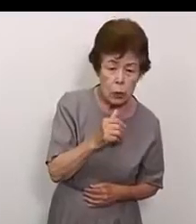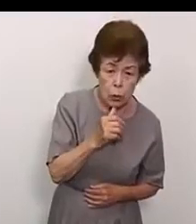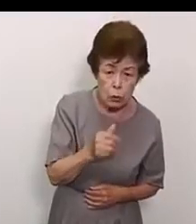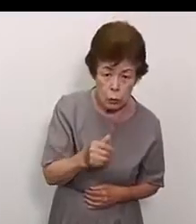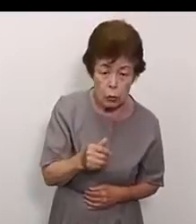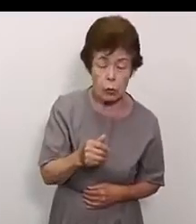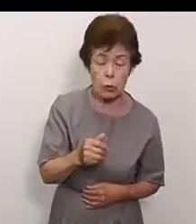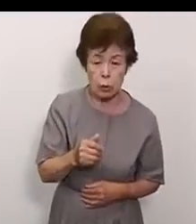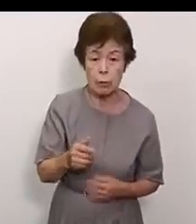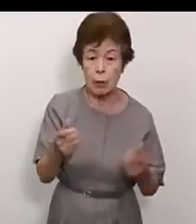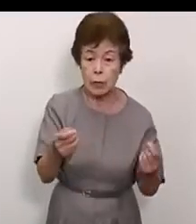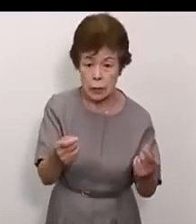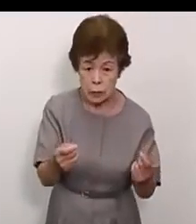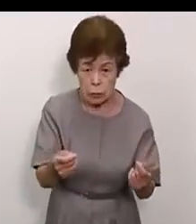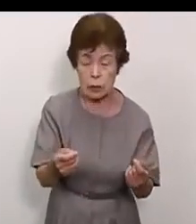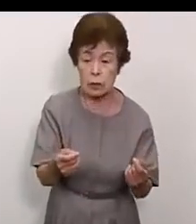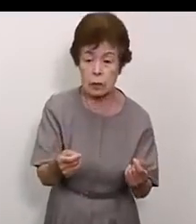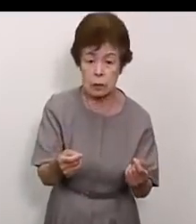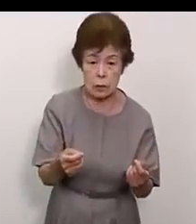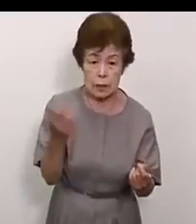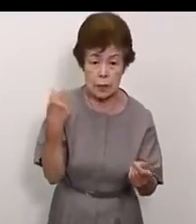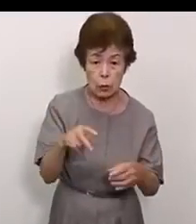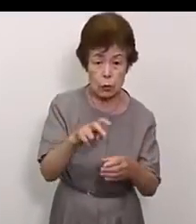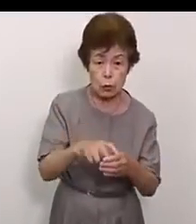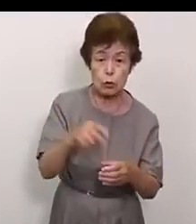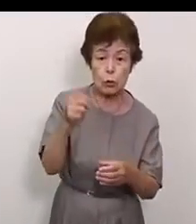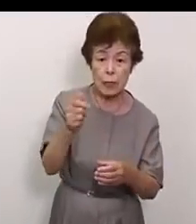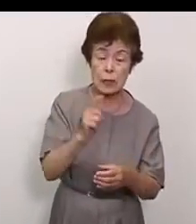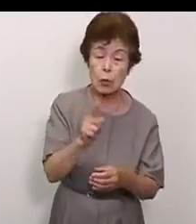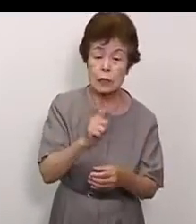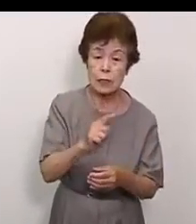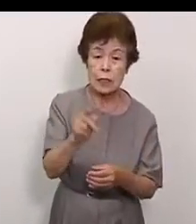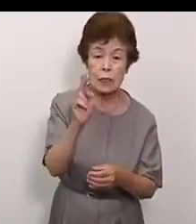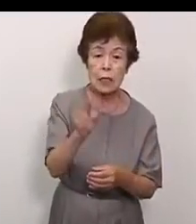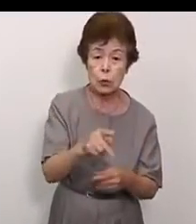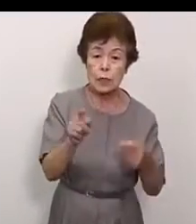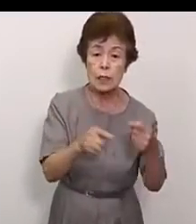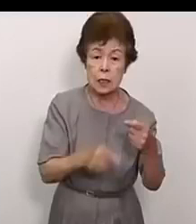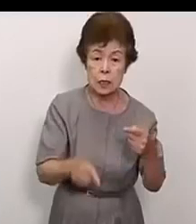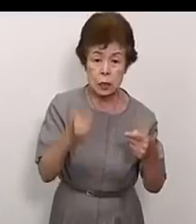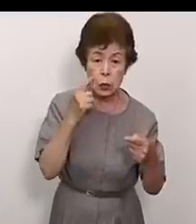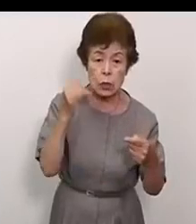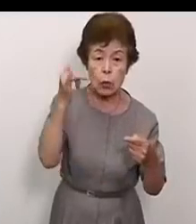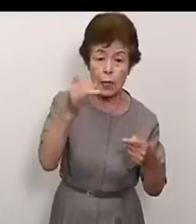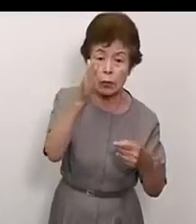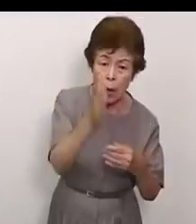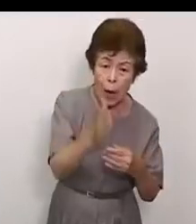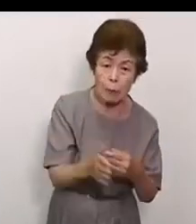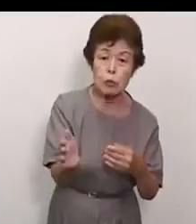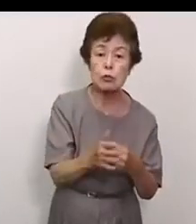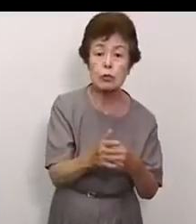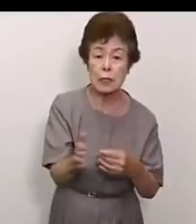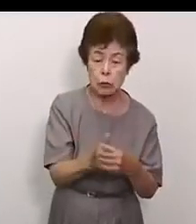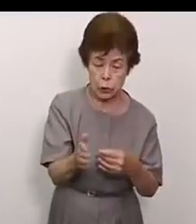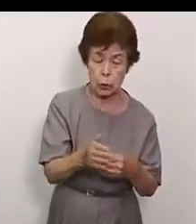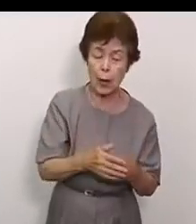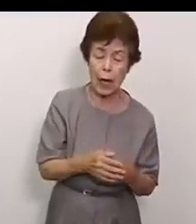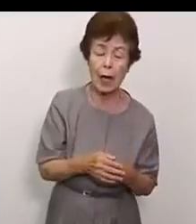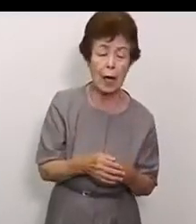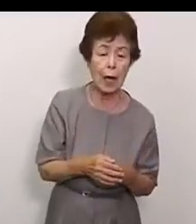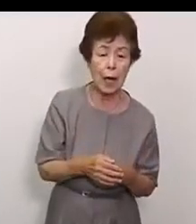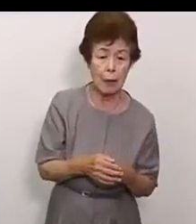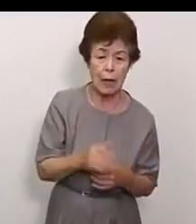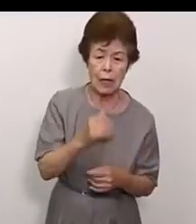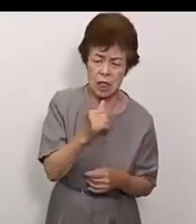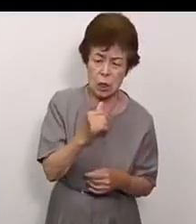り先ほど宇都宮さんがおっしゃったように、一人親の、半分近くの方が、貧困状